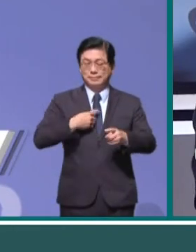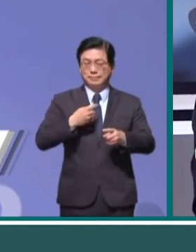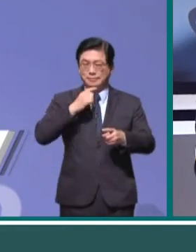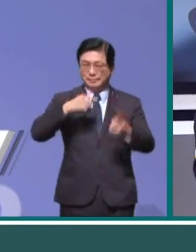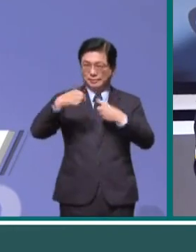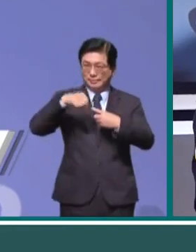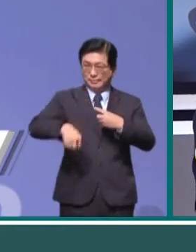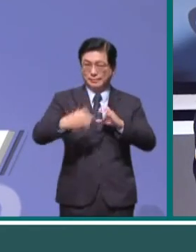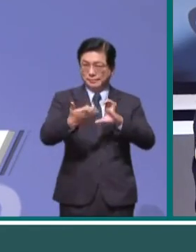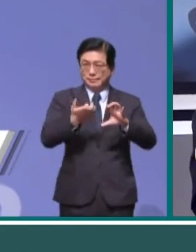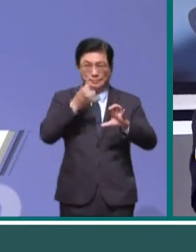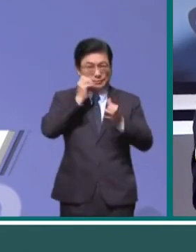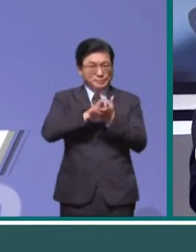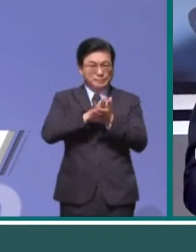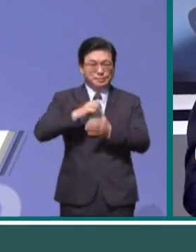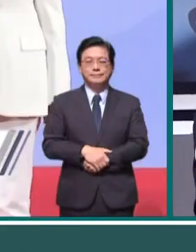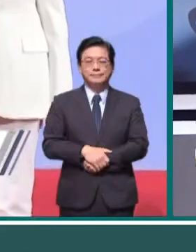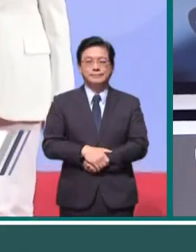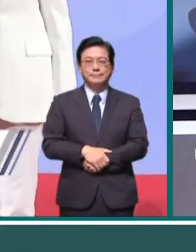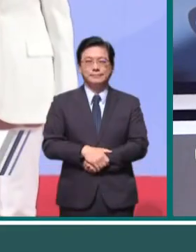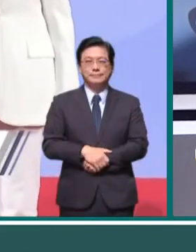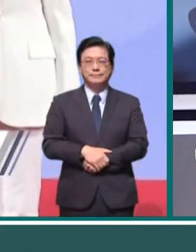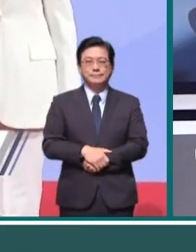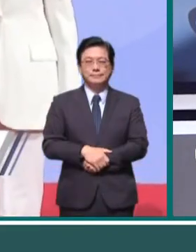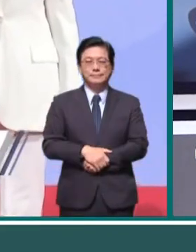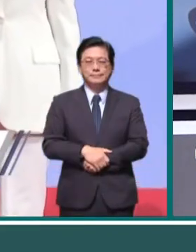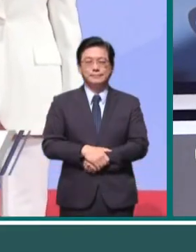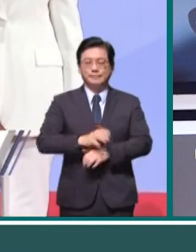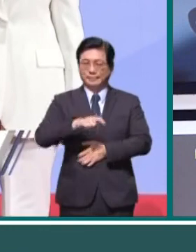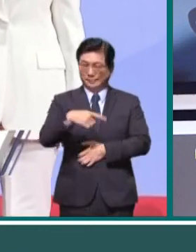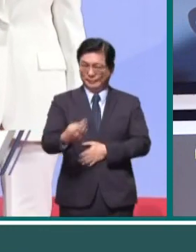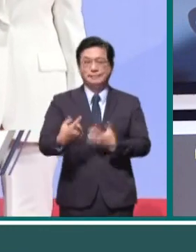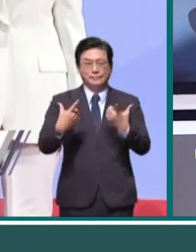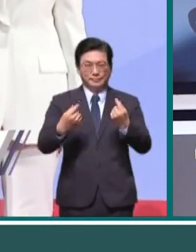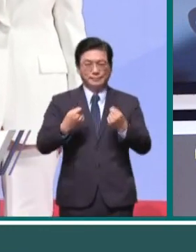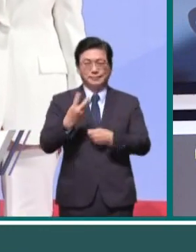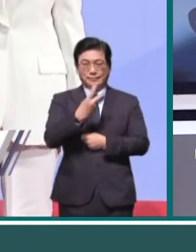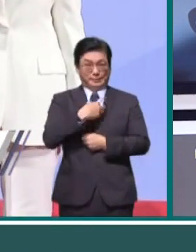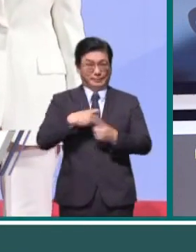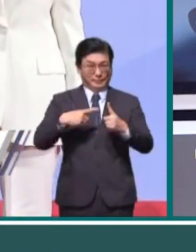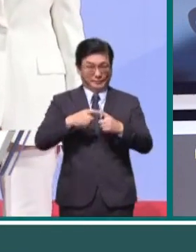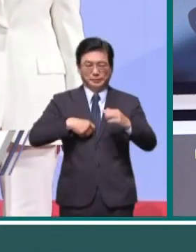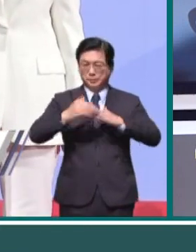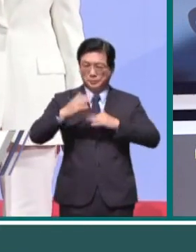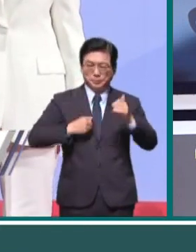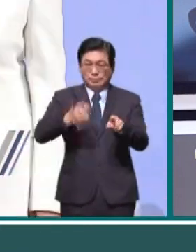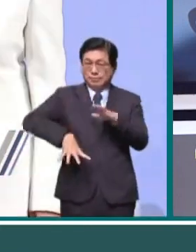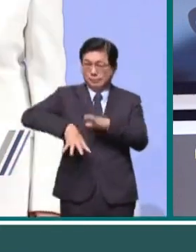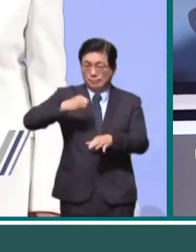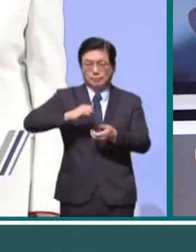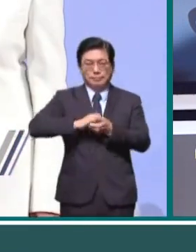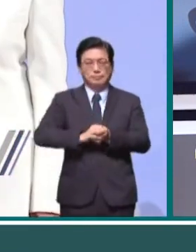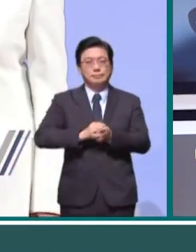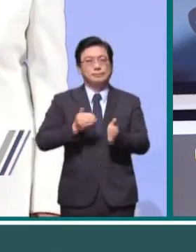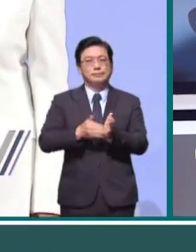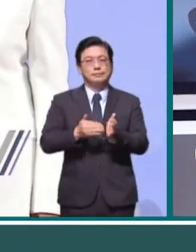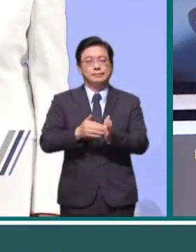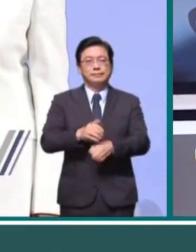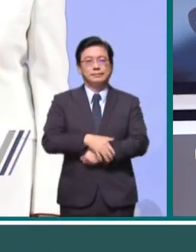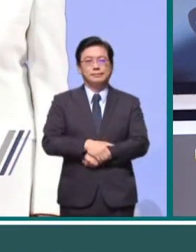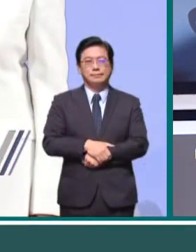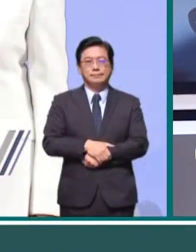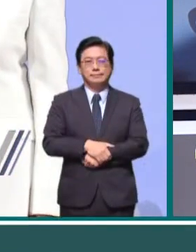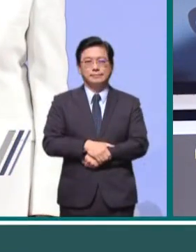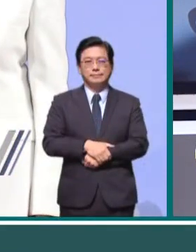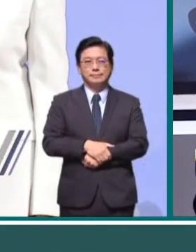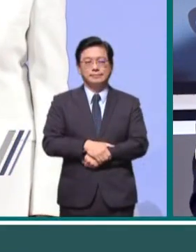就是说今天不管怎么做，你们都有话可以讲。好，真的哦，我刚刚如果说这样子继续下去的话，对台北市民